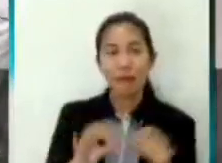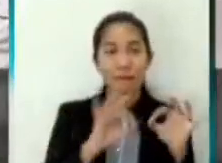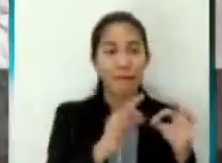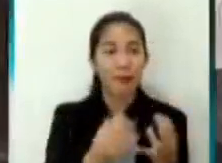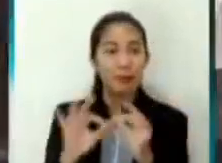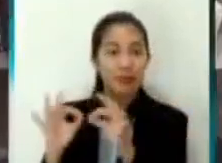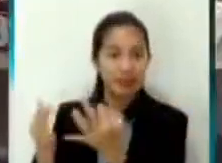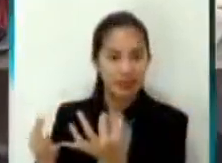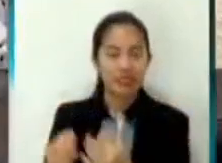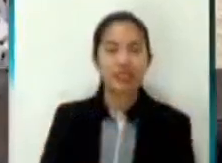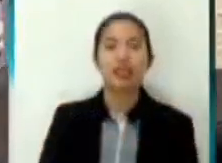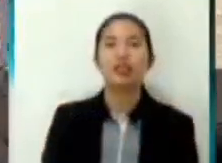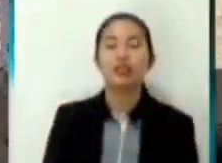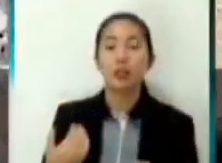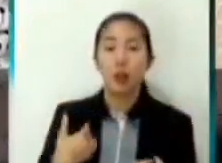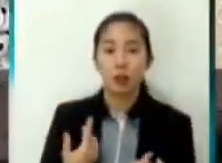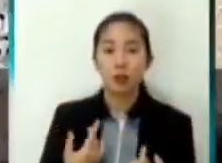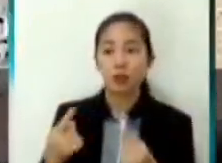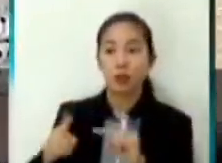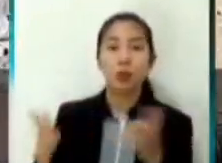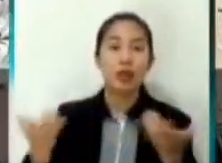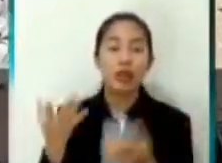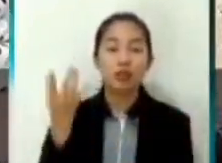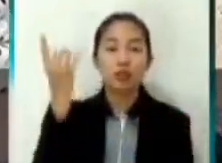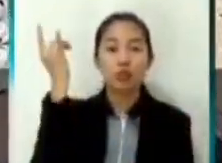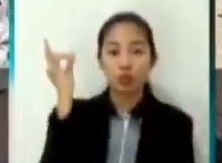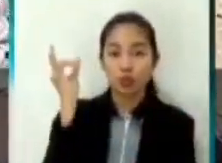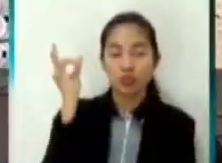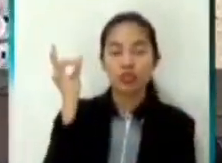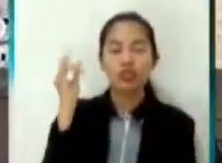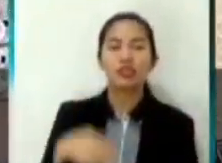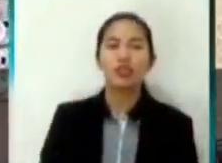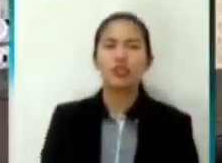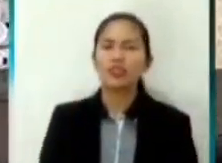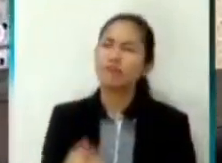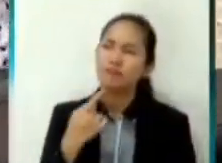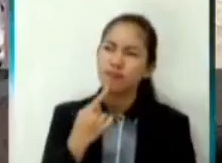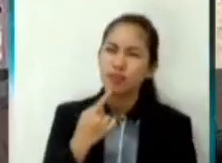sa Quezon Memorial Circle. Nakakamiss din po kasi. Kasi ang bored din